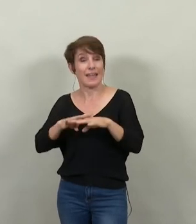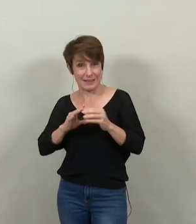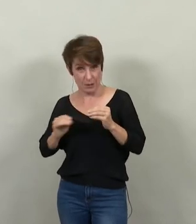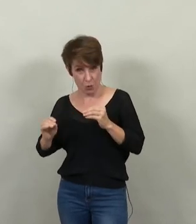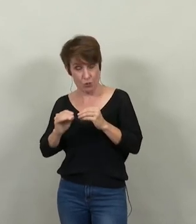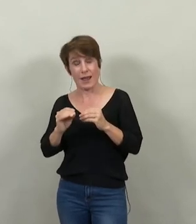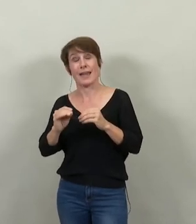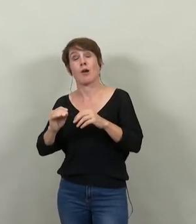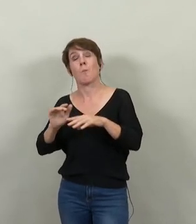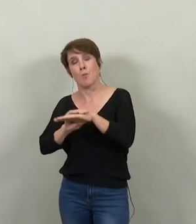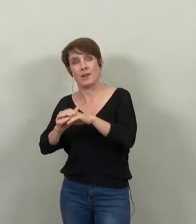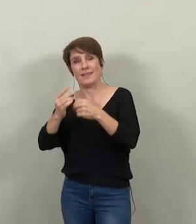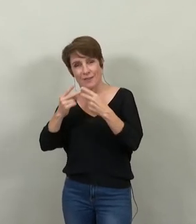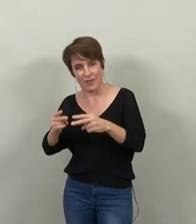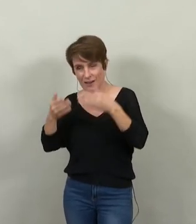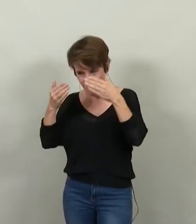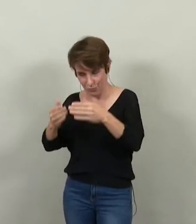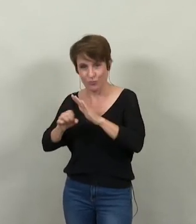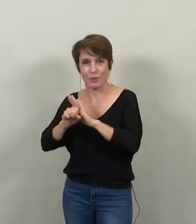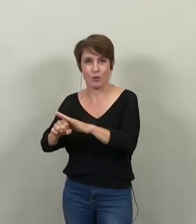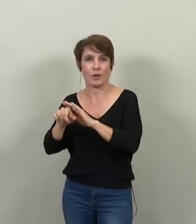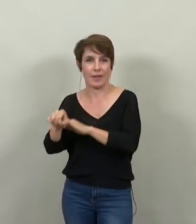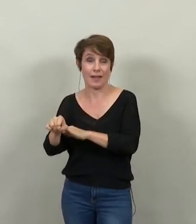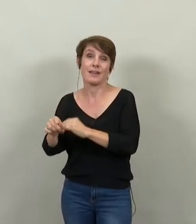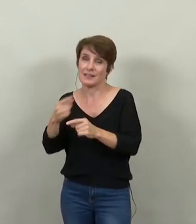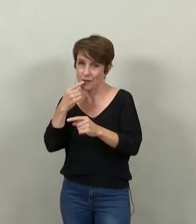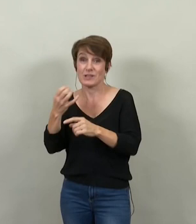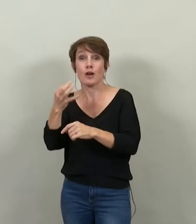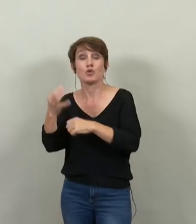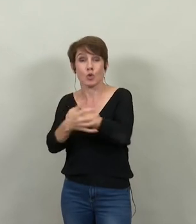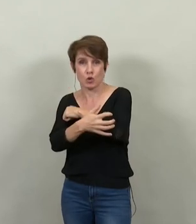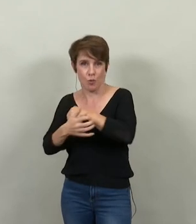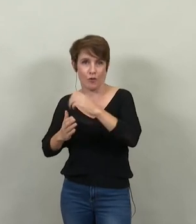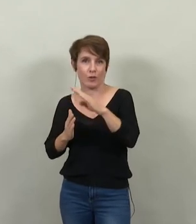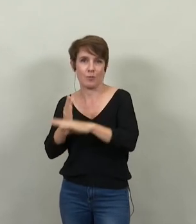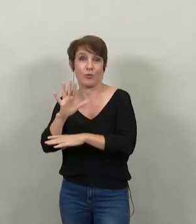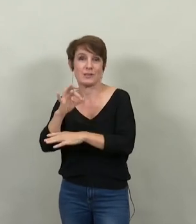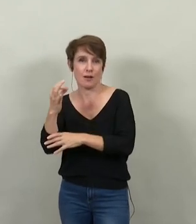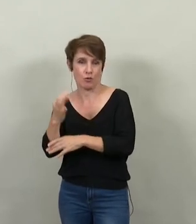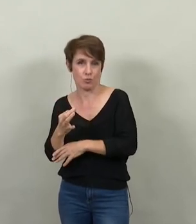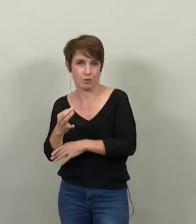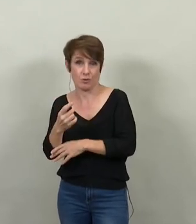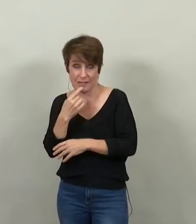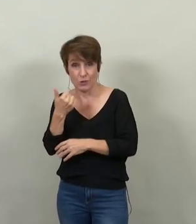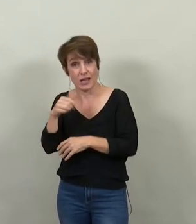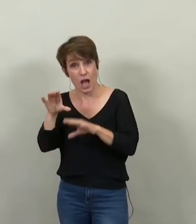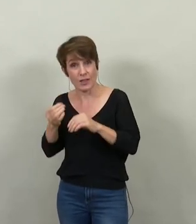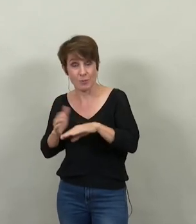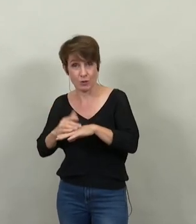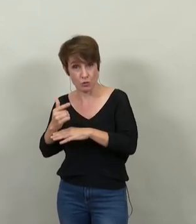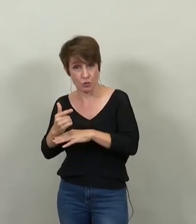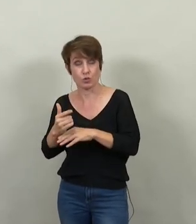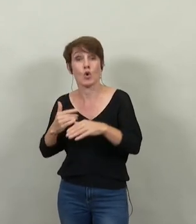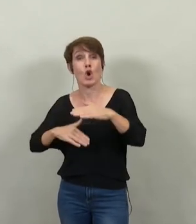quartiers politiques de la ville c'est que le taux de pauvreté il est supérieur à 50 % donc il y a plus d'un habitant sur deux qui est qui vit en dessous du seuil de